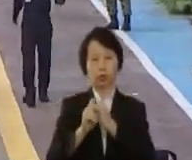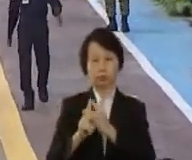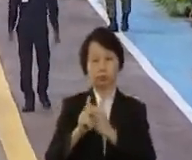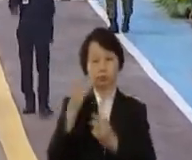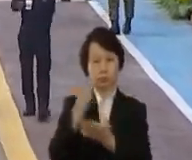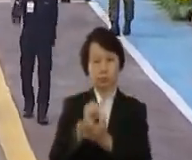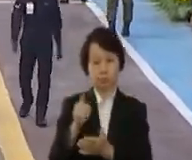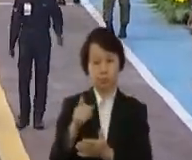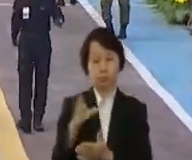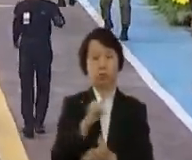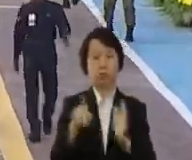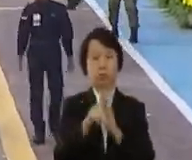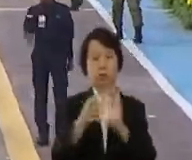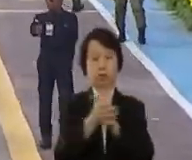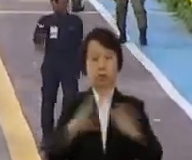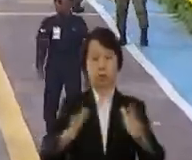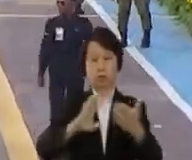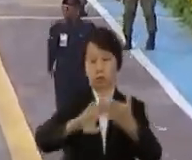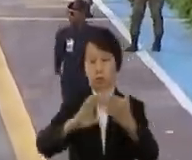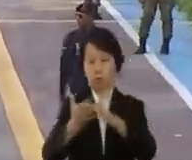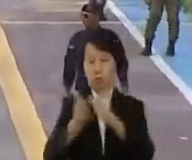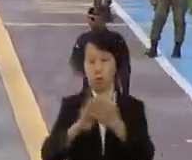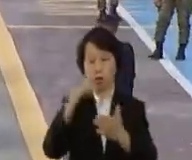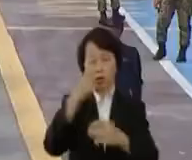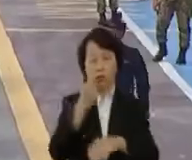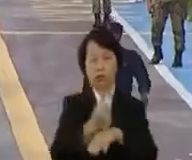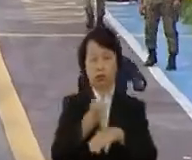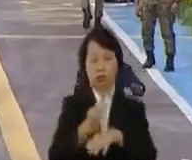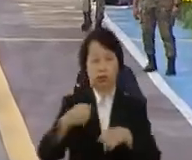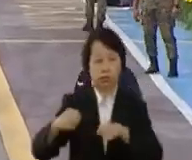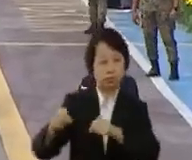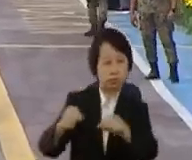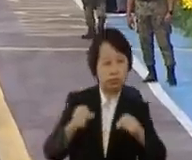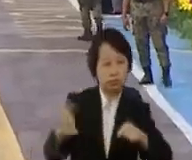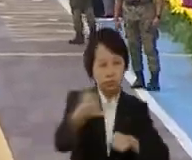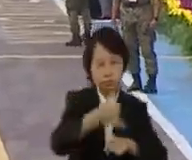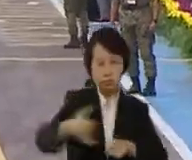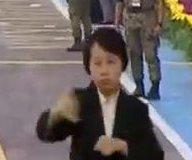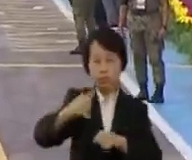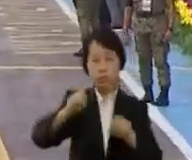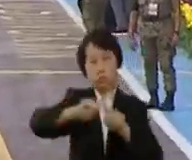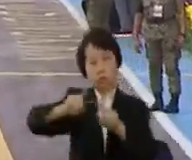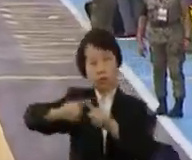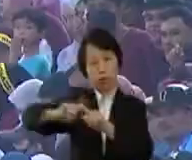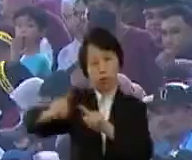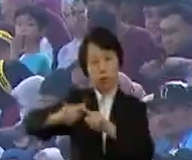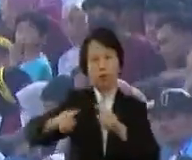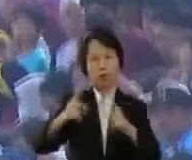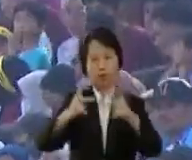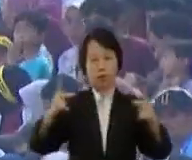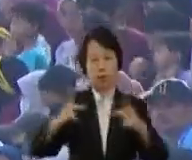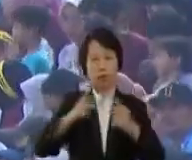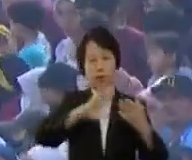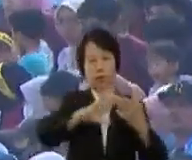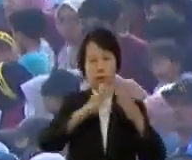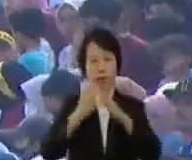Jenayah dan Keselamatan Komuniti untuk tugas rondaan di pelbagai kawasan komuniti.